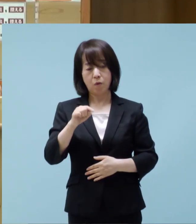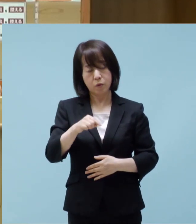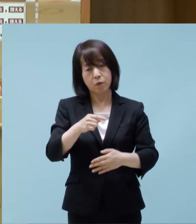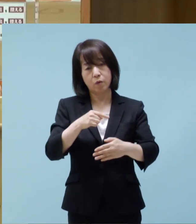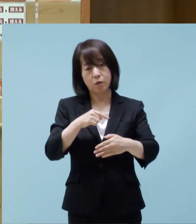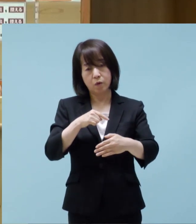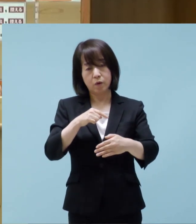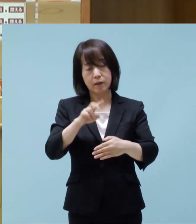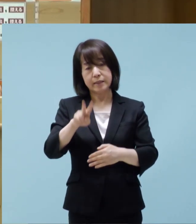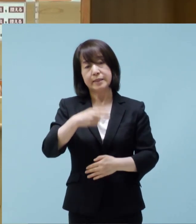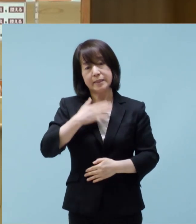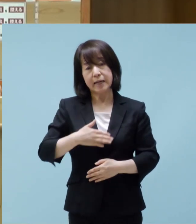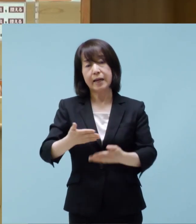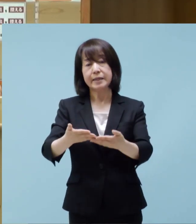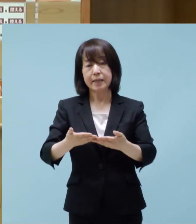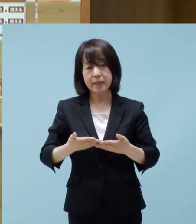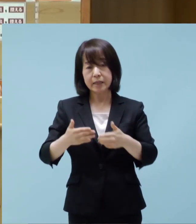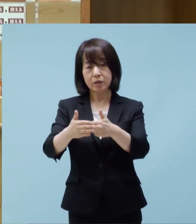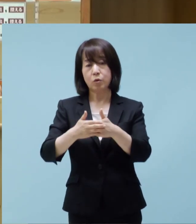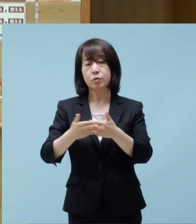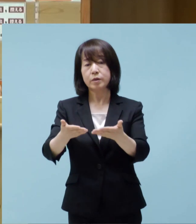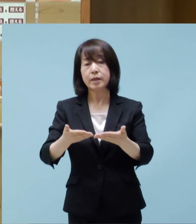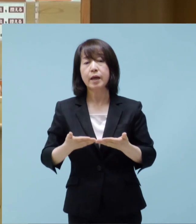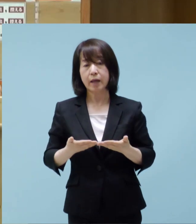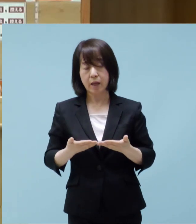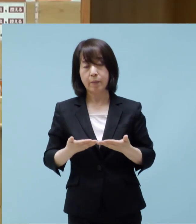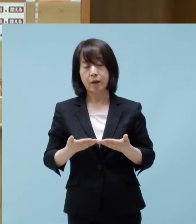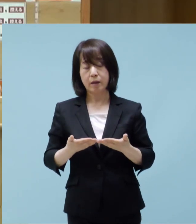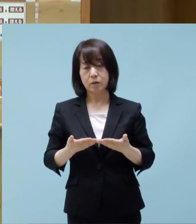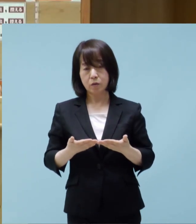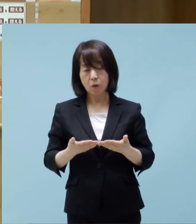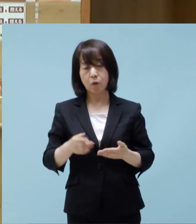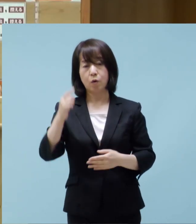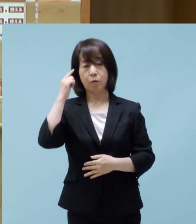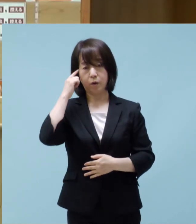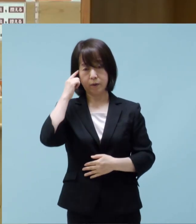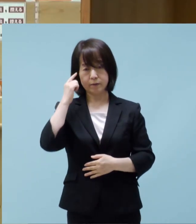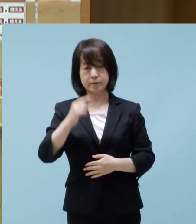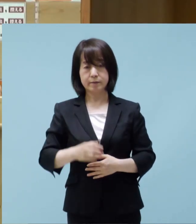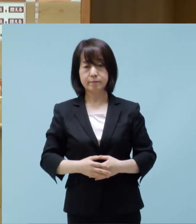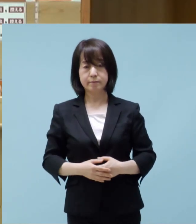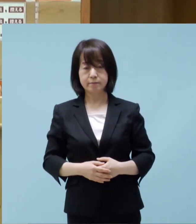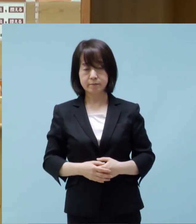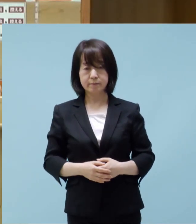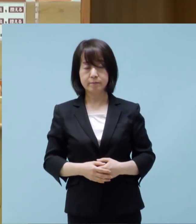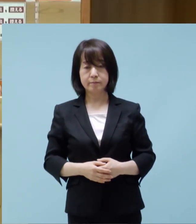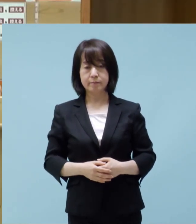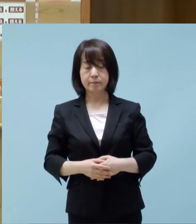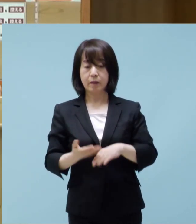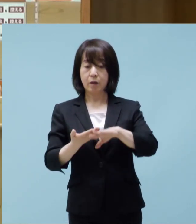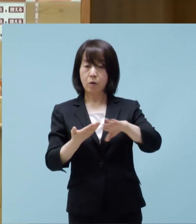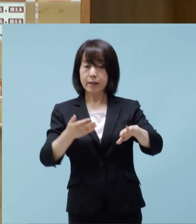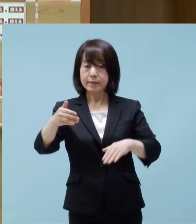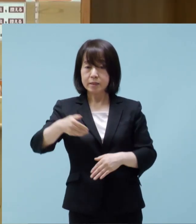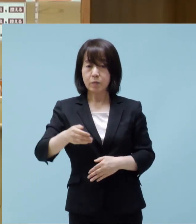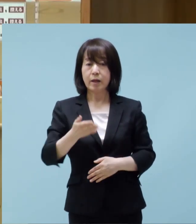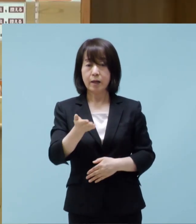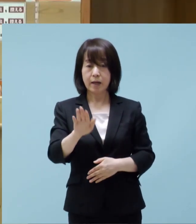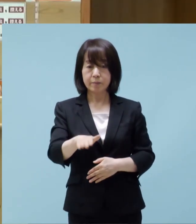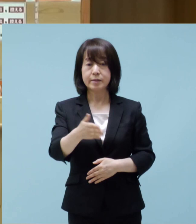て、ご協力いただければというふうに思っています。 ありがとうございます。 他にご質問ございますか。では今度は前の方。